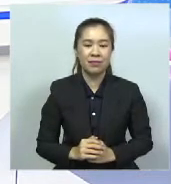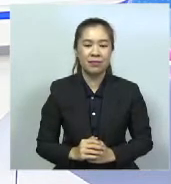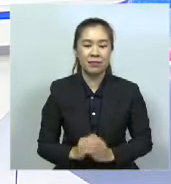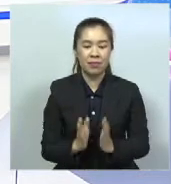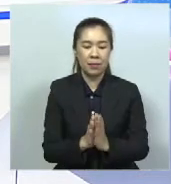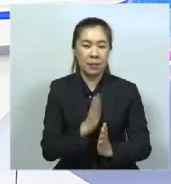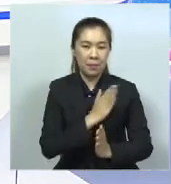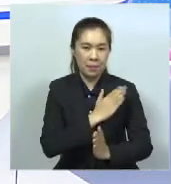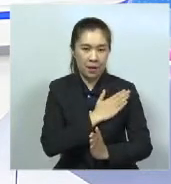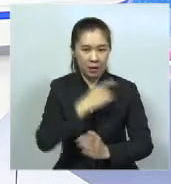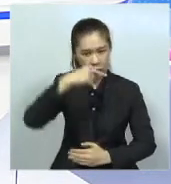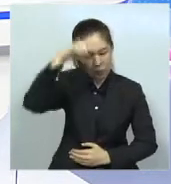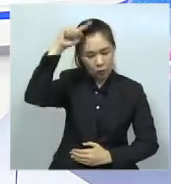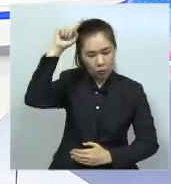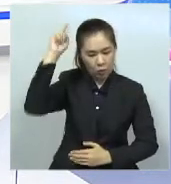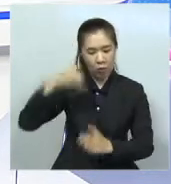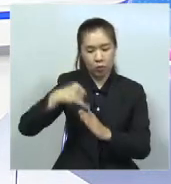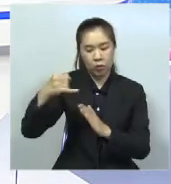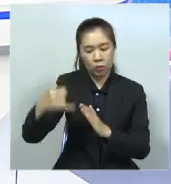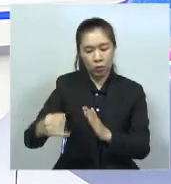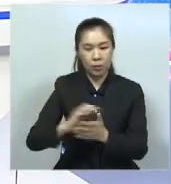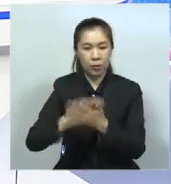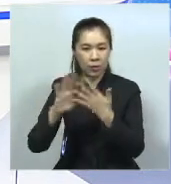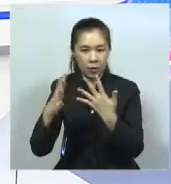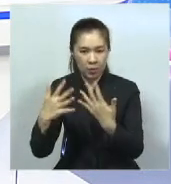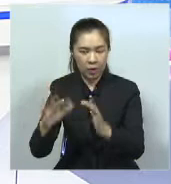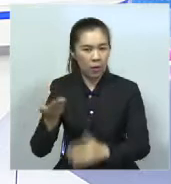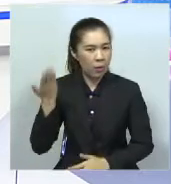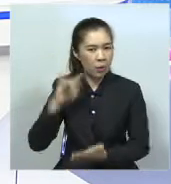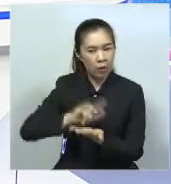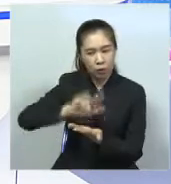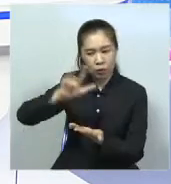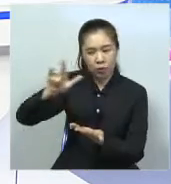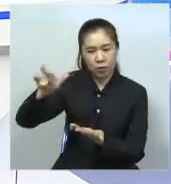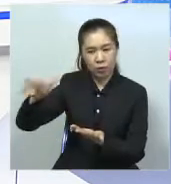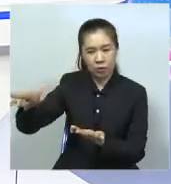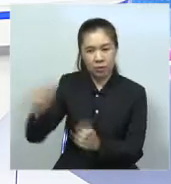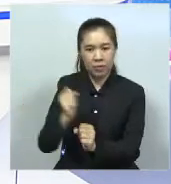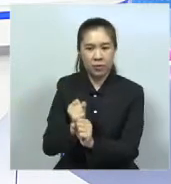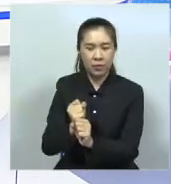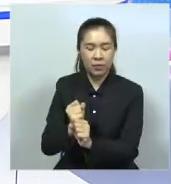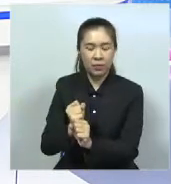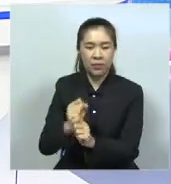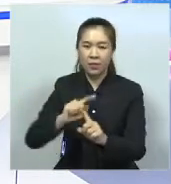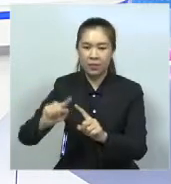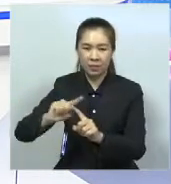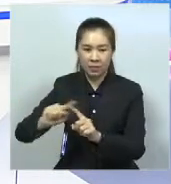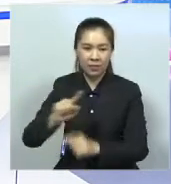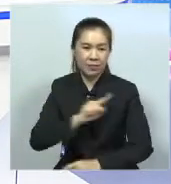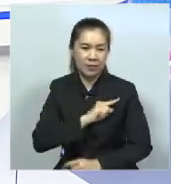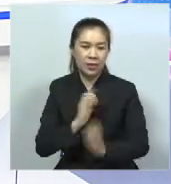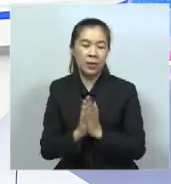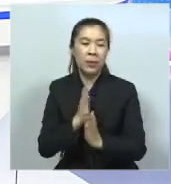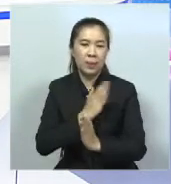งฆ์ได้ลาสิกขาเรียบร้อยแล้วหลังจากที่เดินทางไปจาริกแสวงบุญสังเวชนียสถานที่ประเทศอินเดียและเนปา